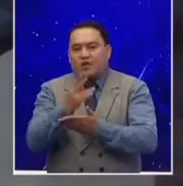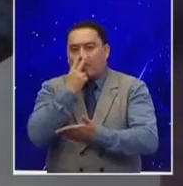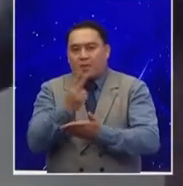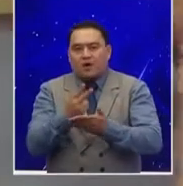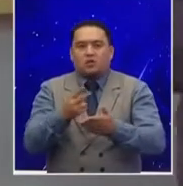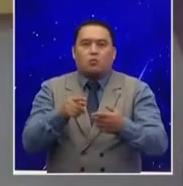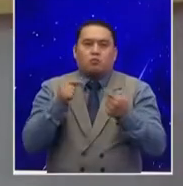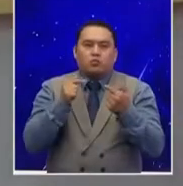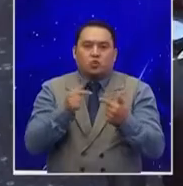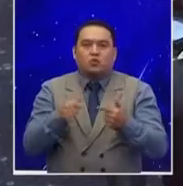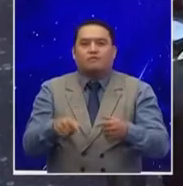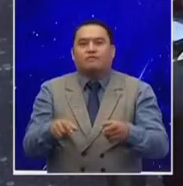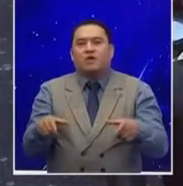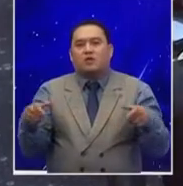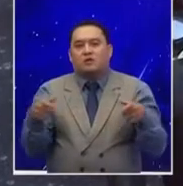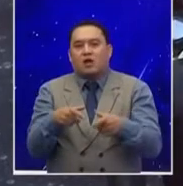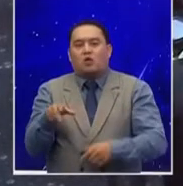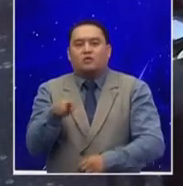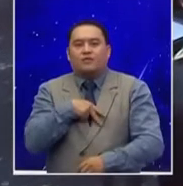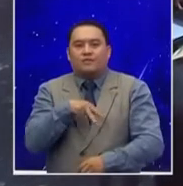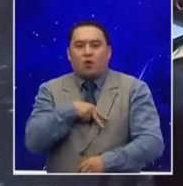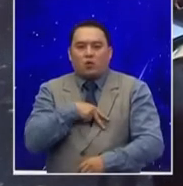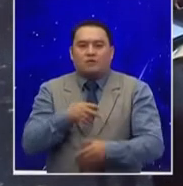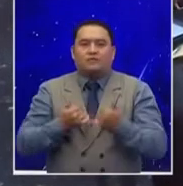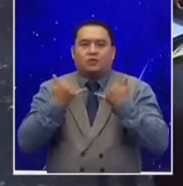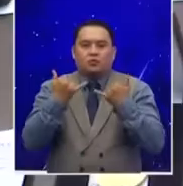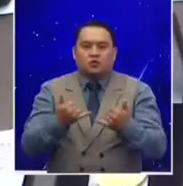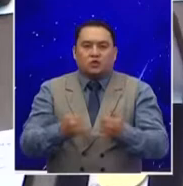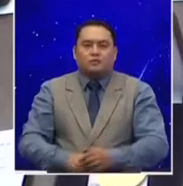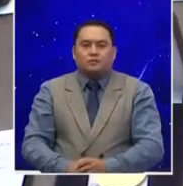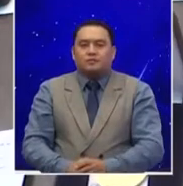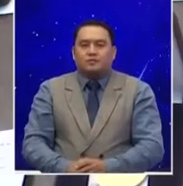в борьбе с коронавирусом, получили нагрудный знак «Халык Алгысы».